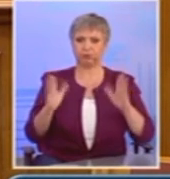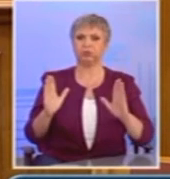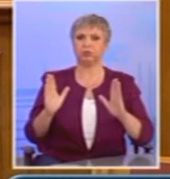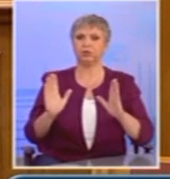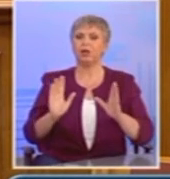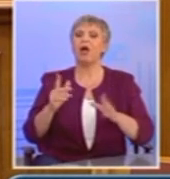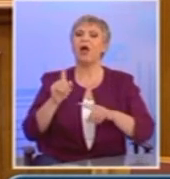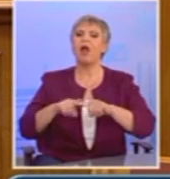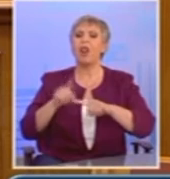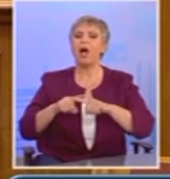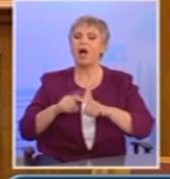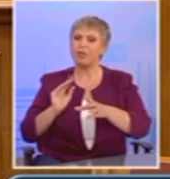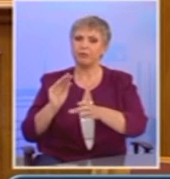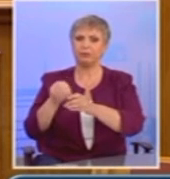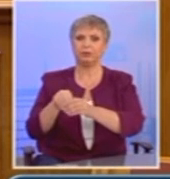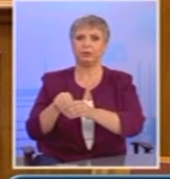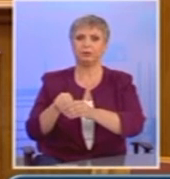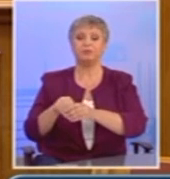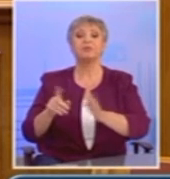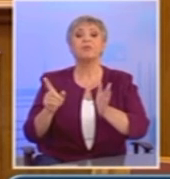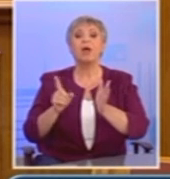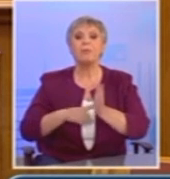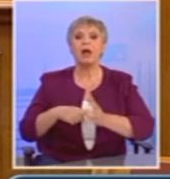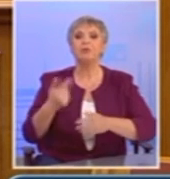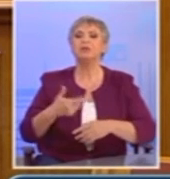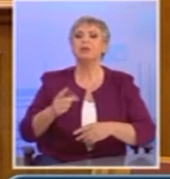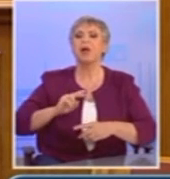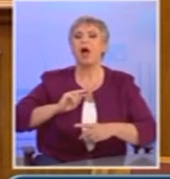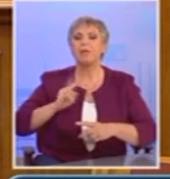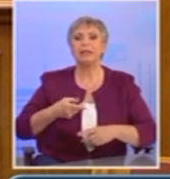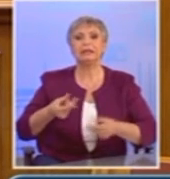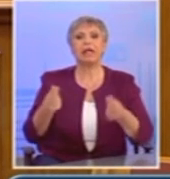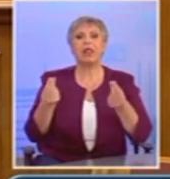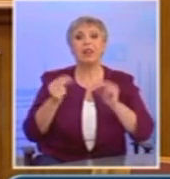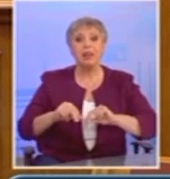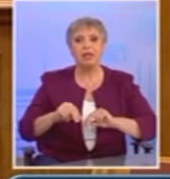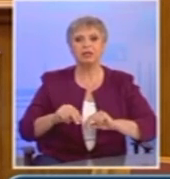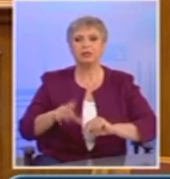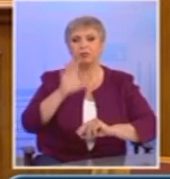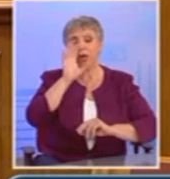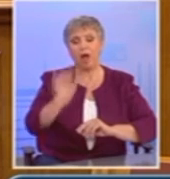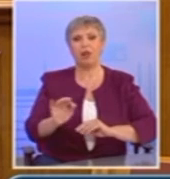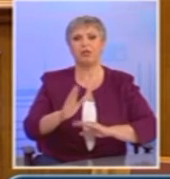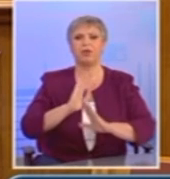καθαρές απαντήσεις, λυτρωτική υπέρβαση, ριζική λύση. Στο Συμβούλιο των